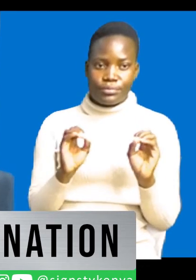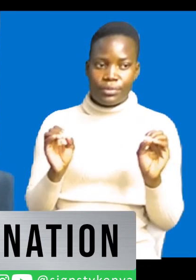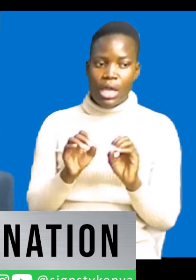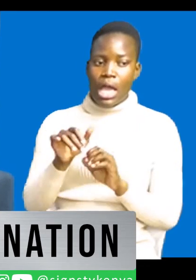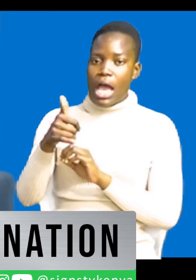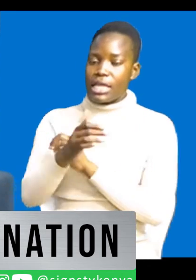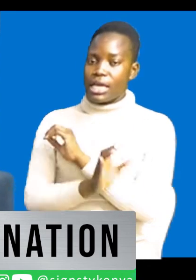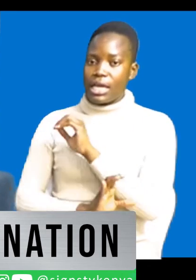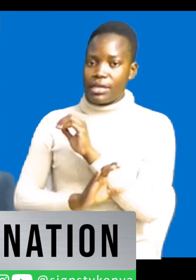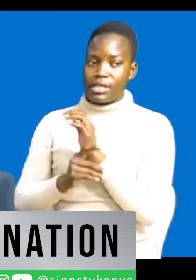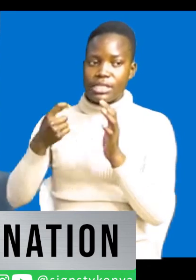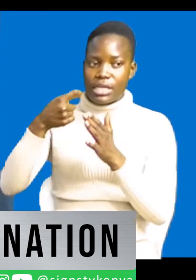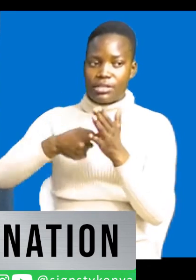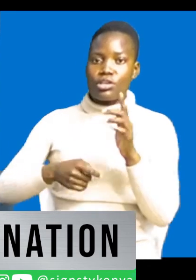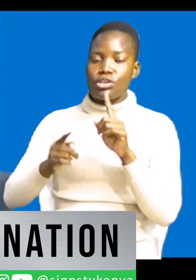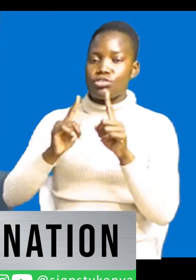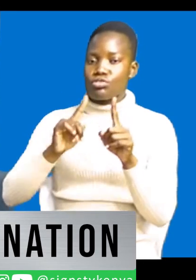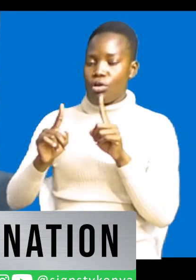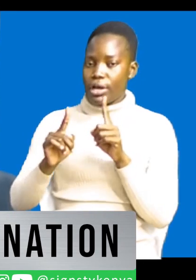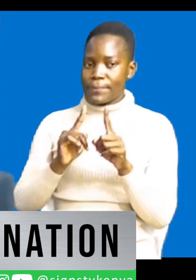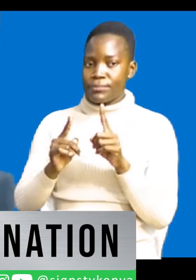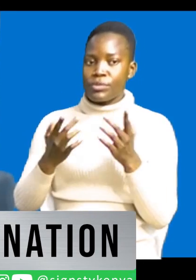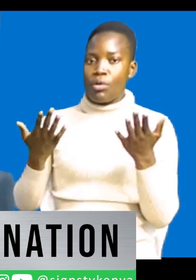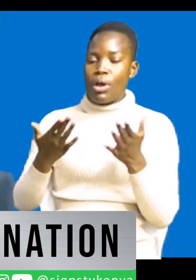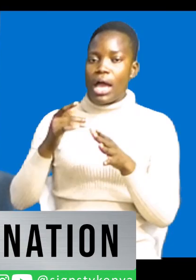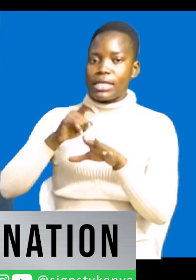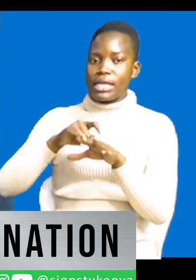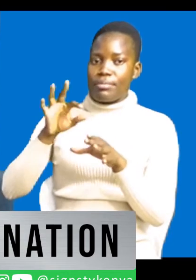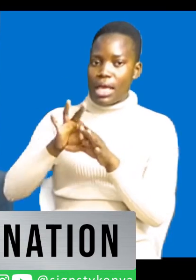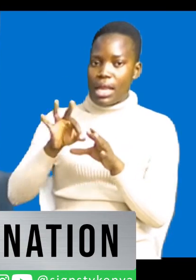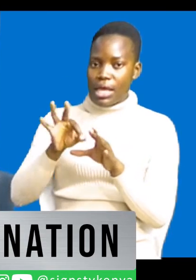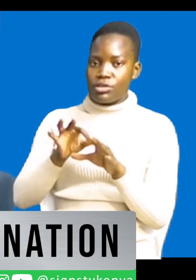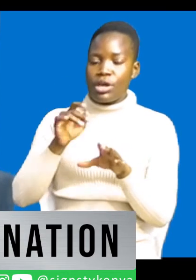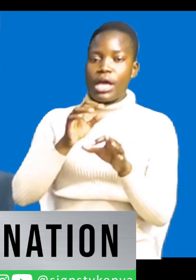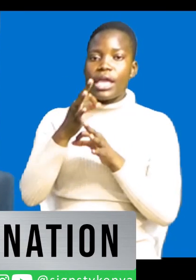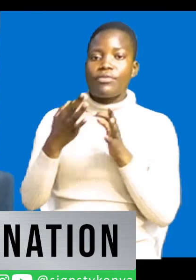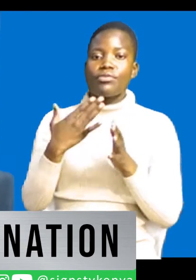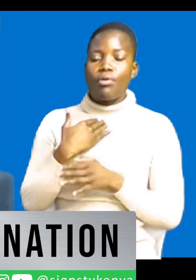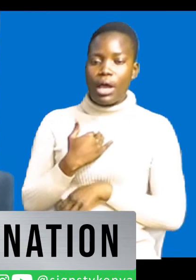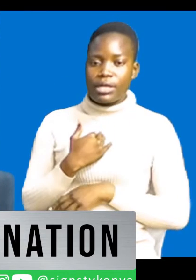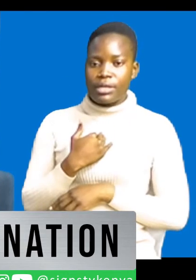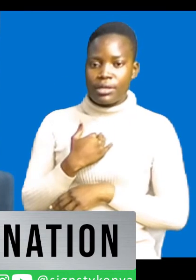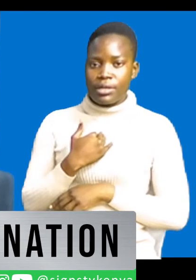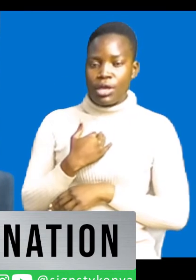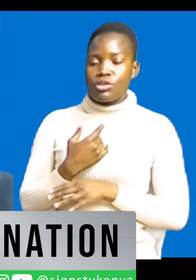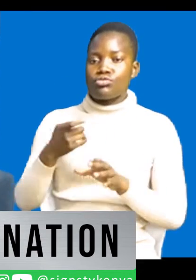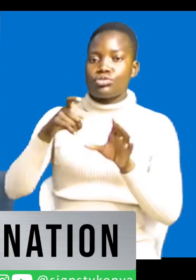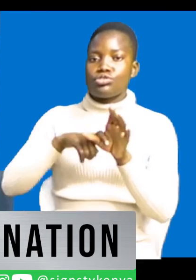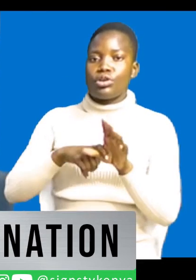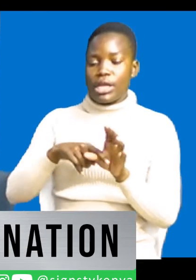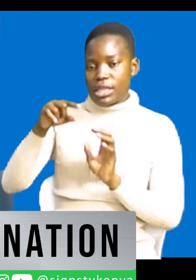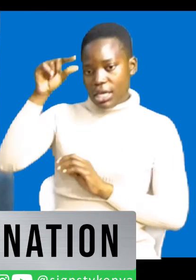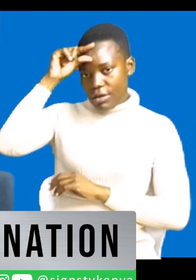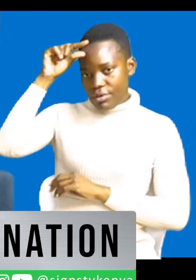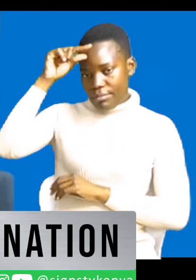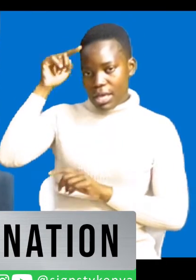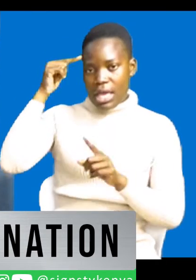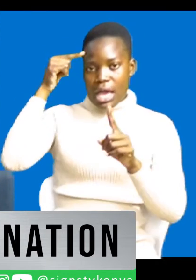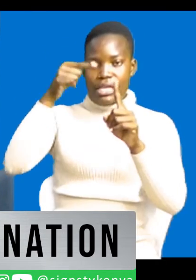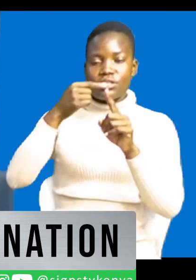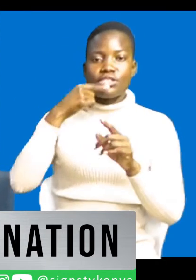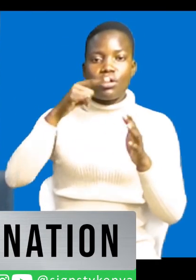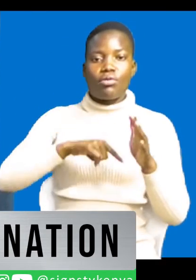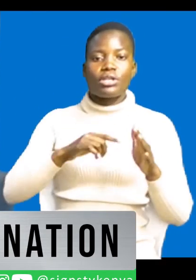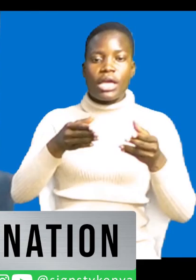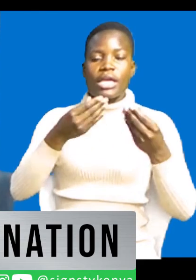other countries taxation inaongelewa kwa mambo ya elections. Ukikuwa unataka kuingia serikali, Azimio wangeambiwa